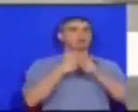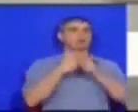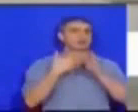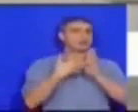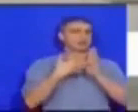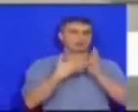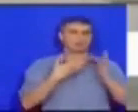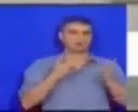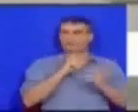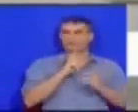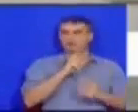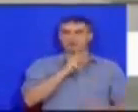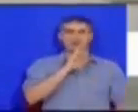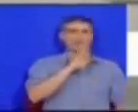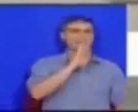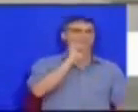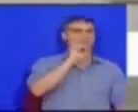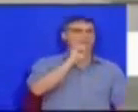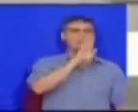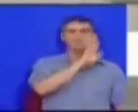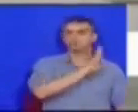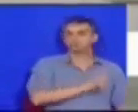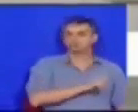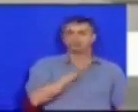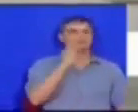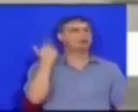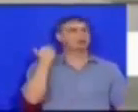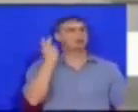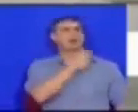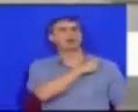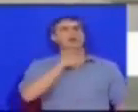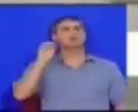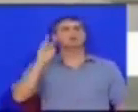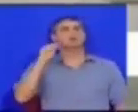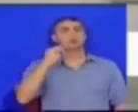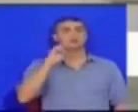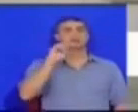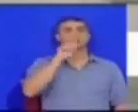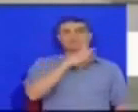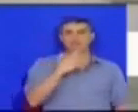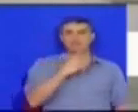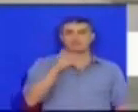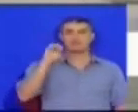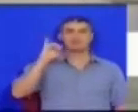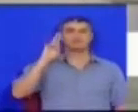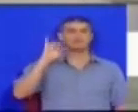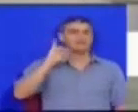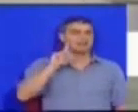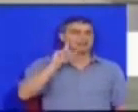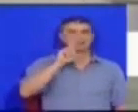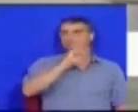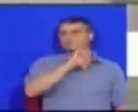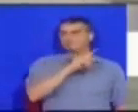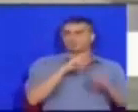ולא רבינוביץ'. והיה ניצב משה מזרחי, והיה ניצב מיקי לוי, וכל